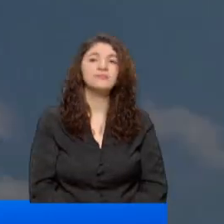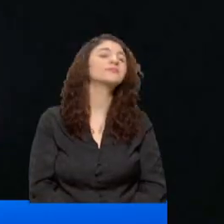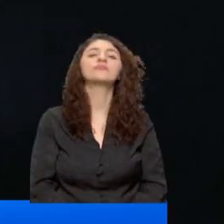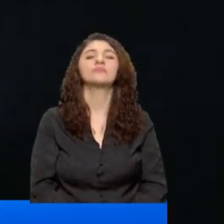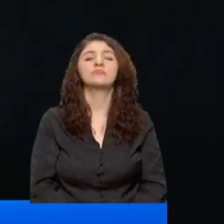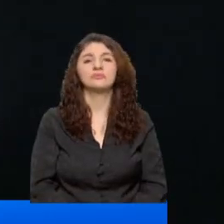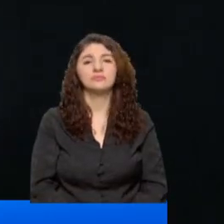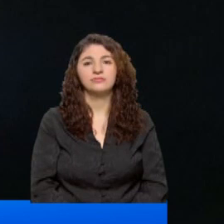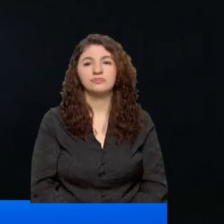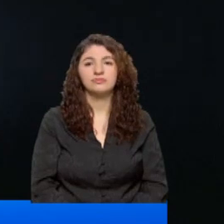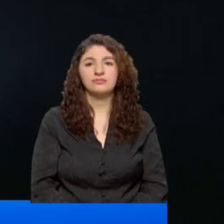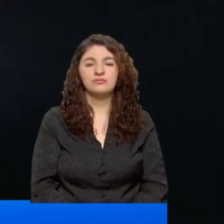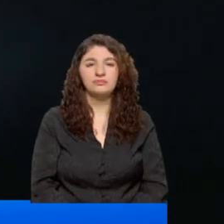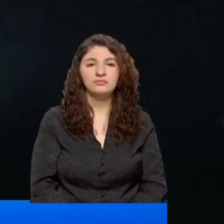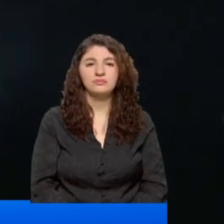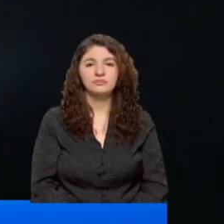o